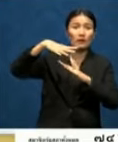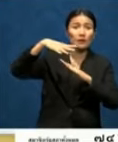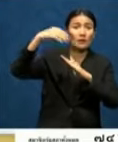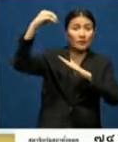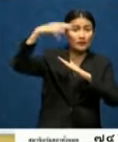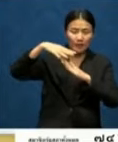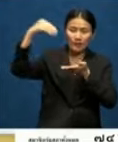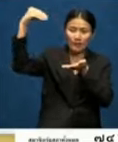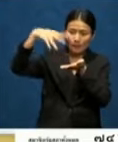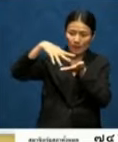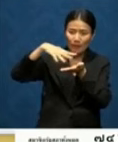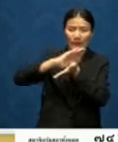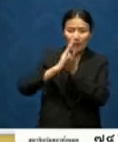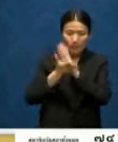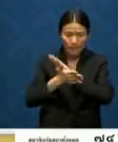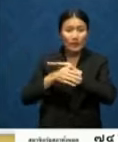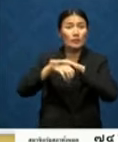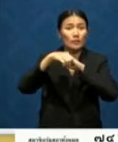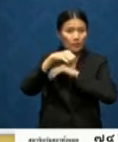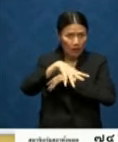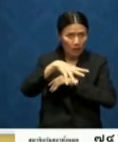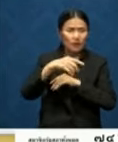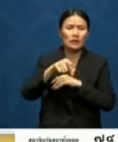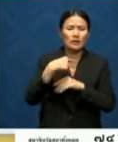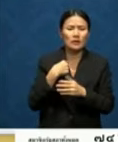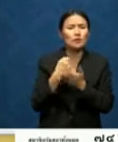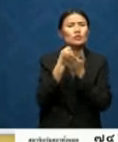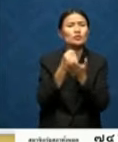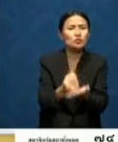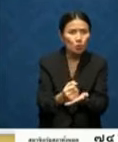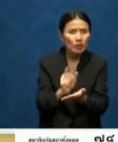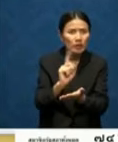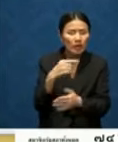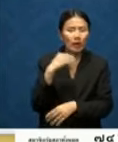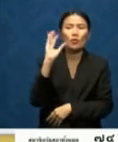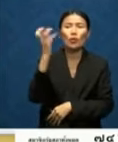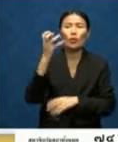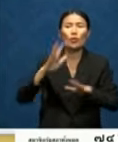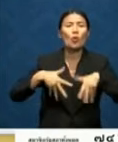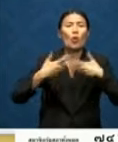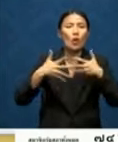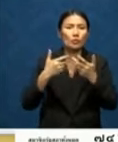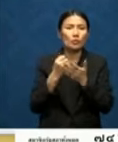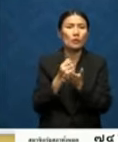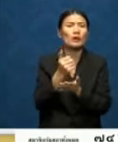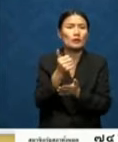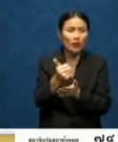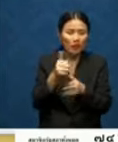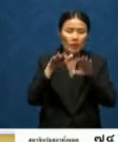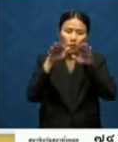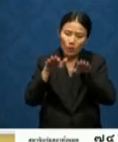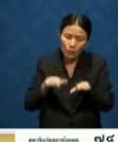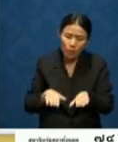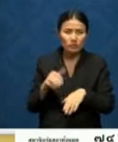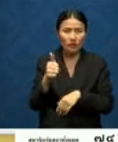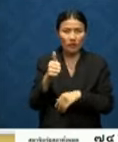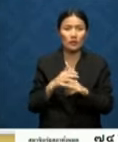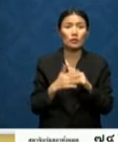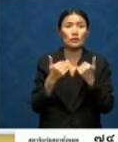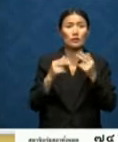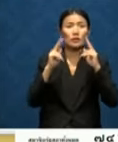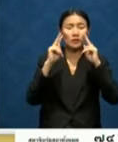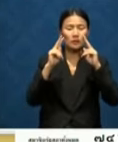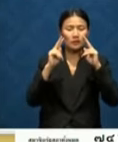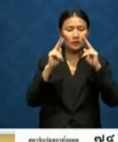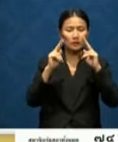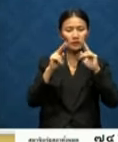เดิมครับท่านประธานสู่พลังงานสะอาดช่วยลดโลกร้อนครับเพราะฉะนั้นจะสอดคล้องกับนโยบายของรัฐบาลเรื่องอะไร